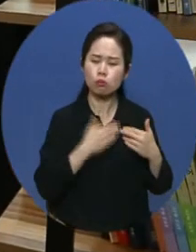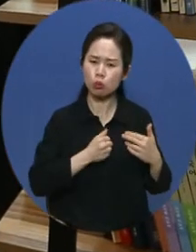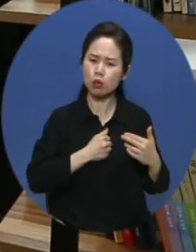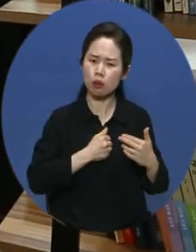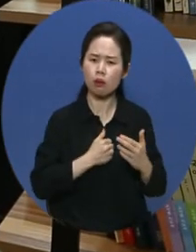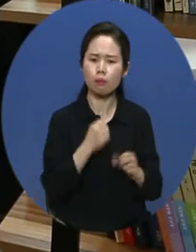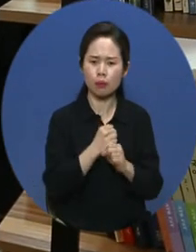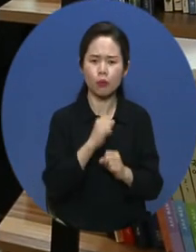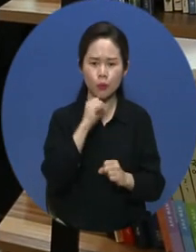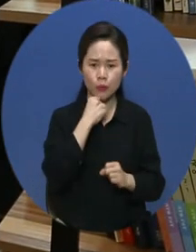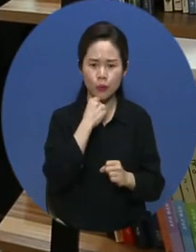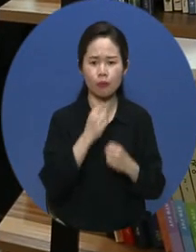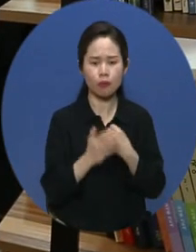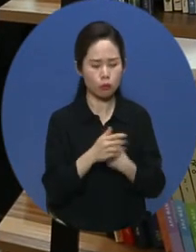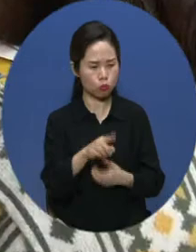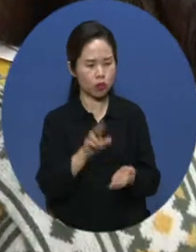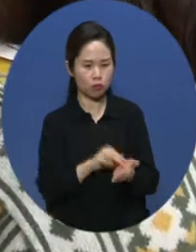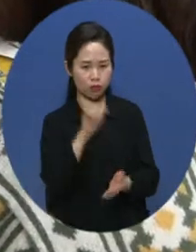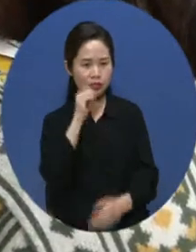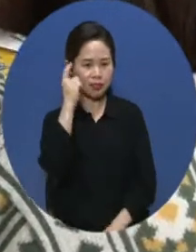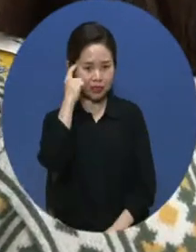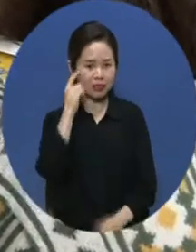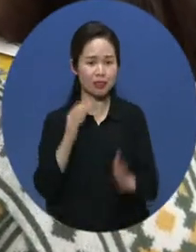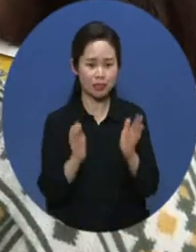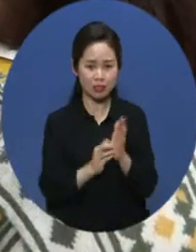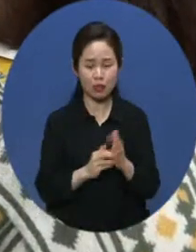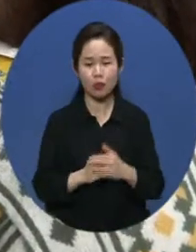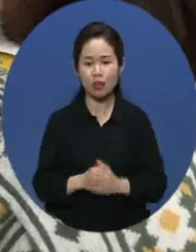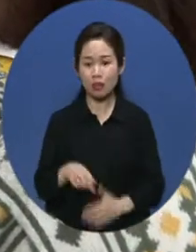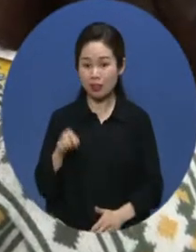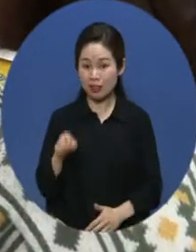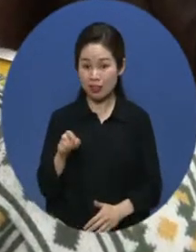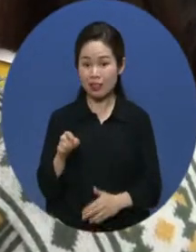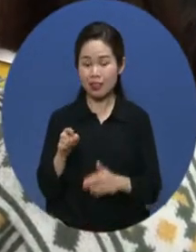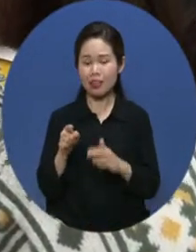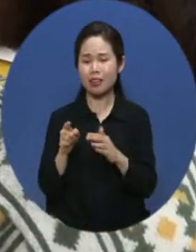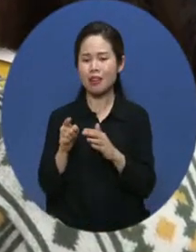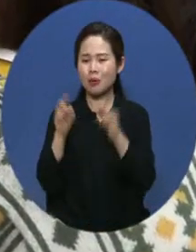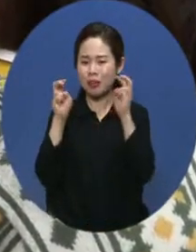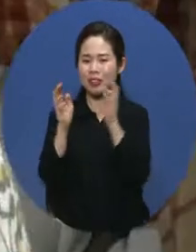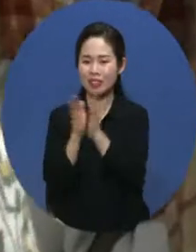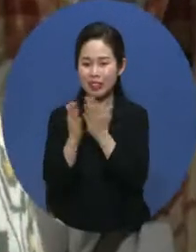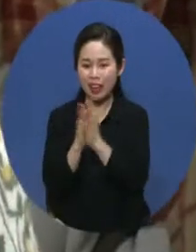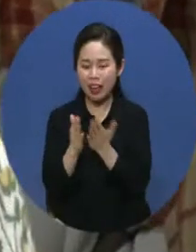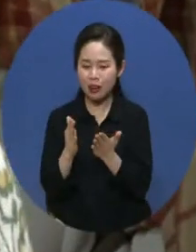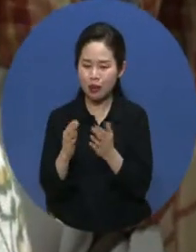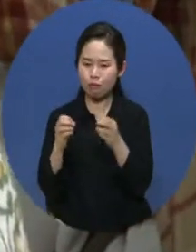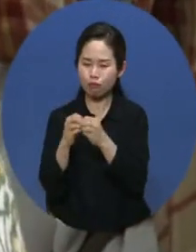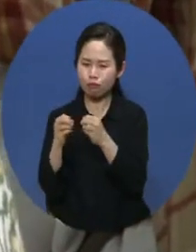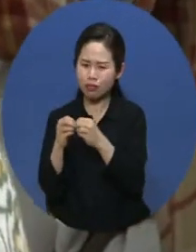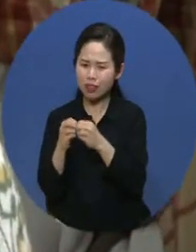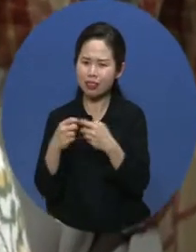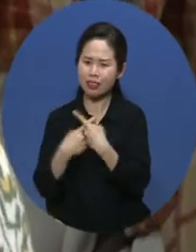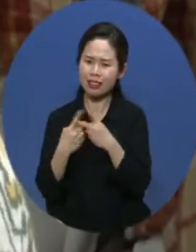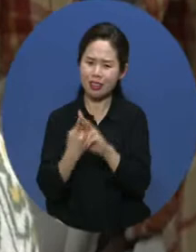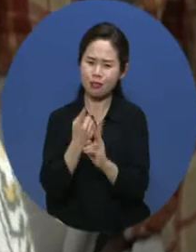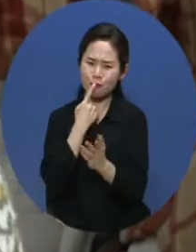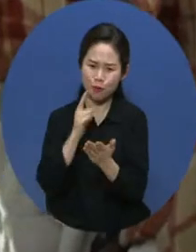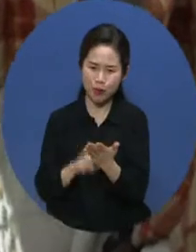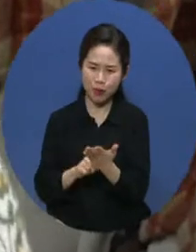피치마켓에서 출간된 책들은 일반 책과 비교해 한결 이해가 쉽도록 만들어지고 있었는데요.